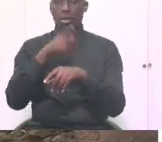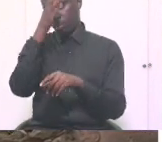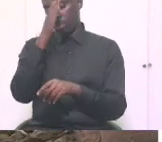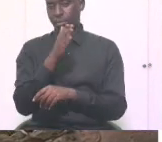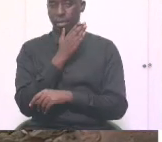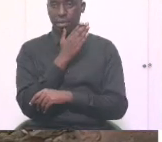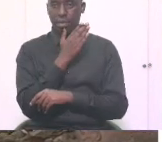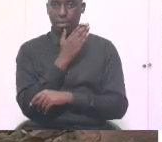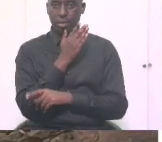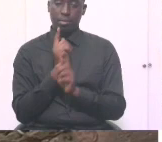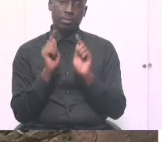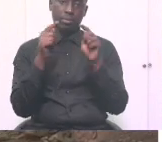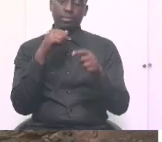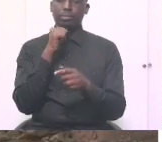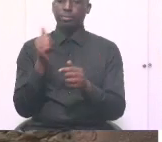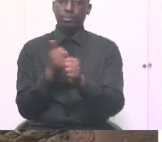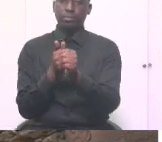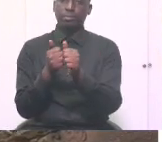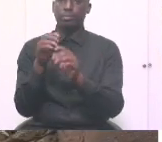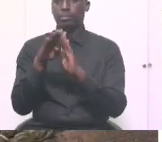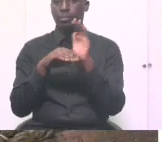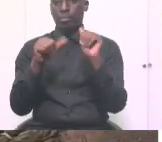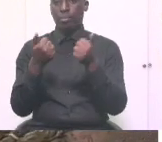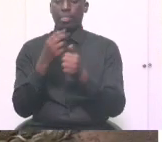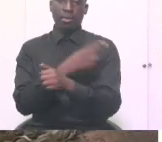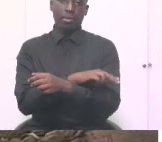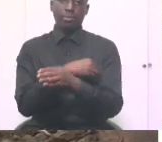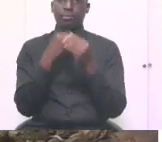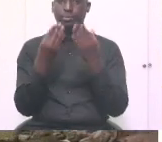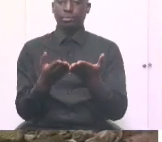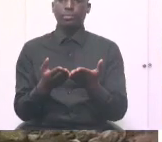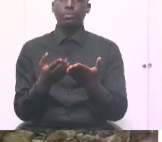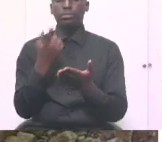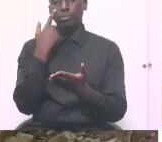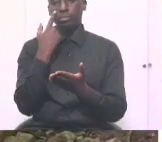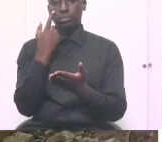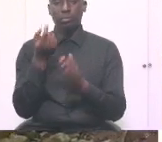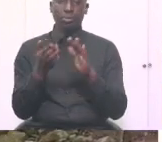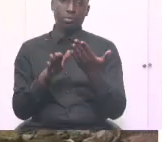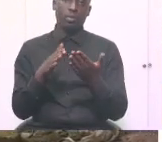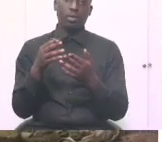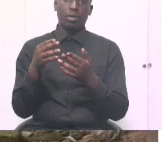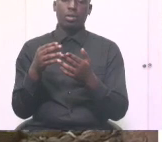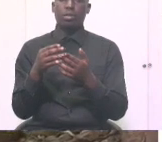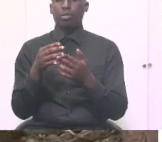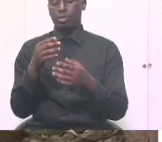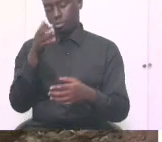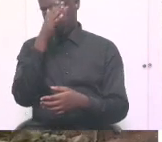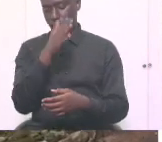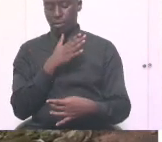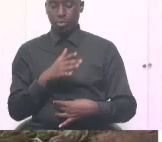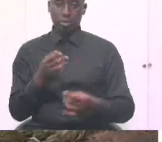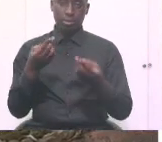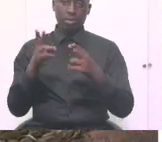ababyeyi bagenda ntibakurikirane gahunda neza muganga yabahaye ugasanga nibwo zampfu za hato na hato z'umubyeyi utwite